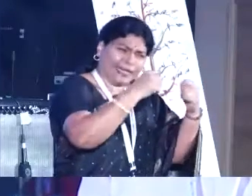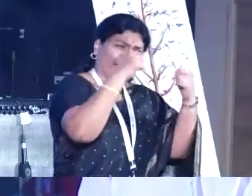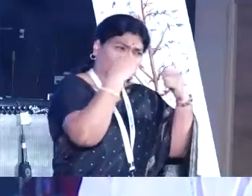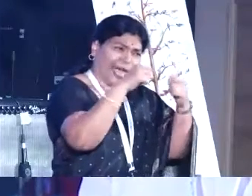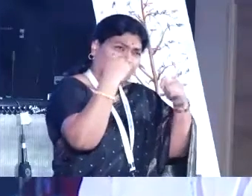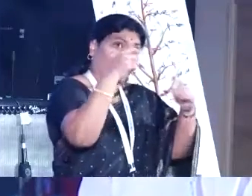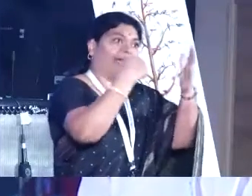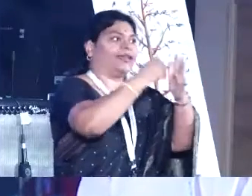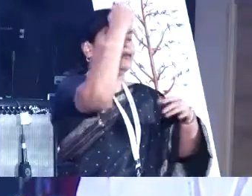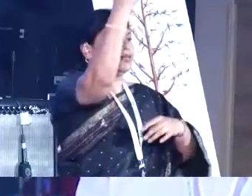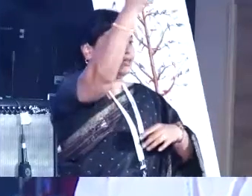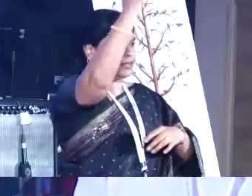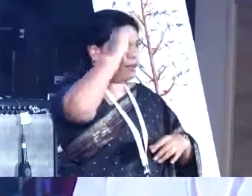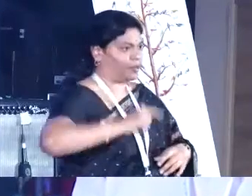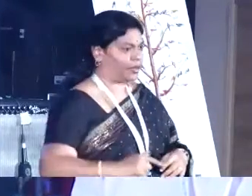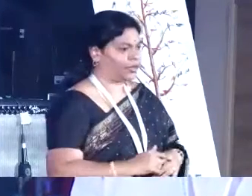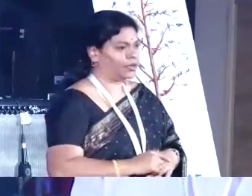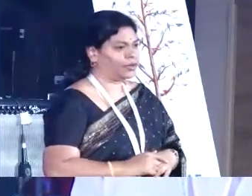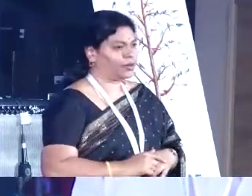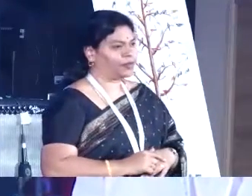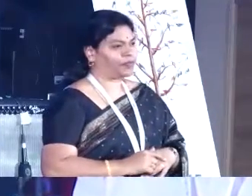वो पहुँच ही जाती है।